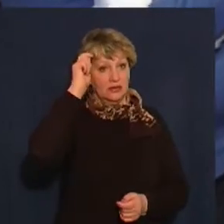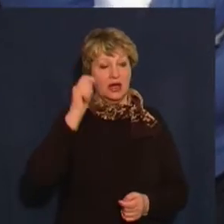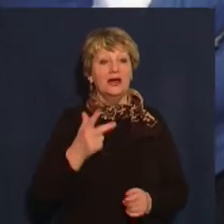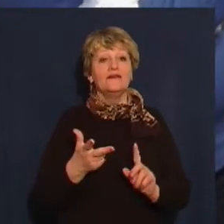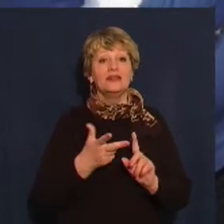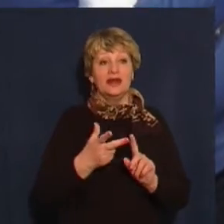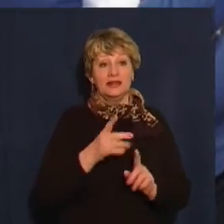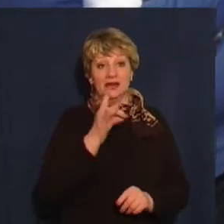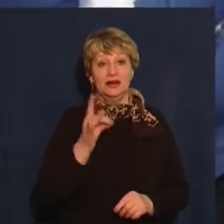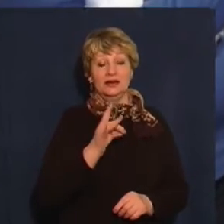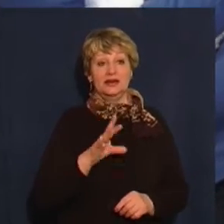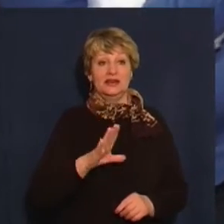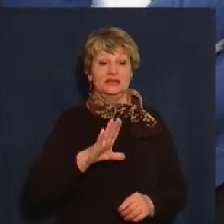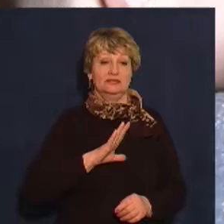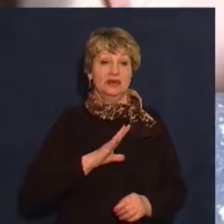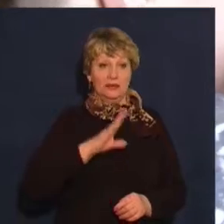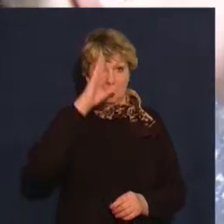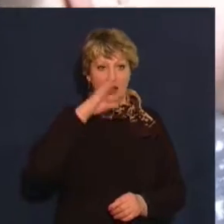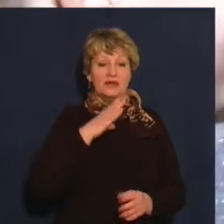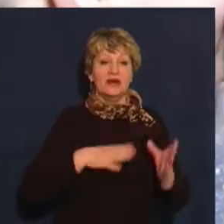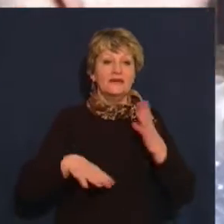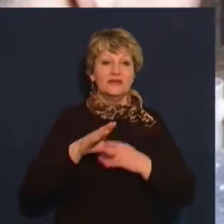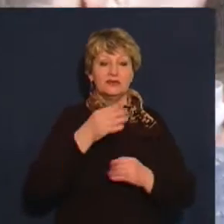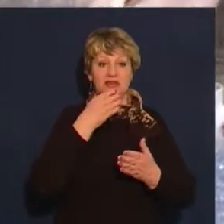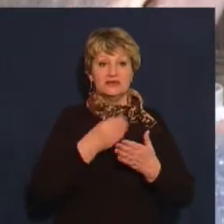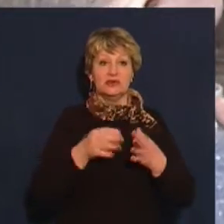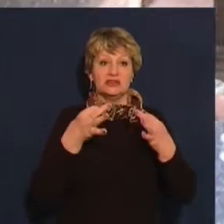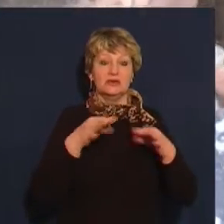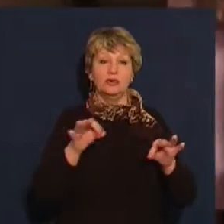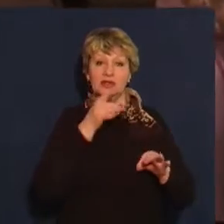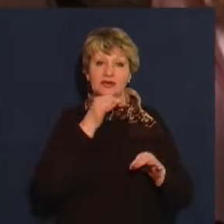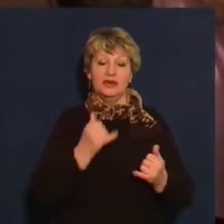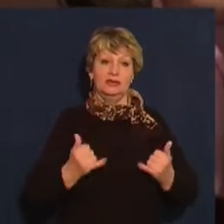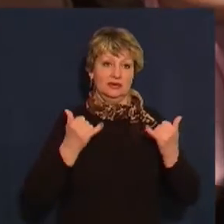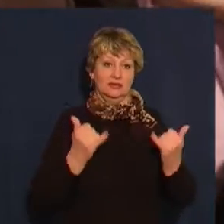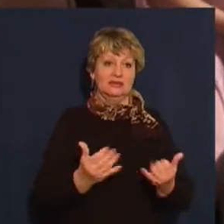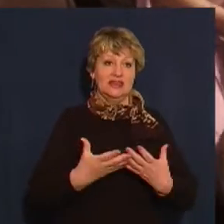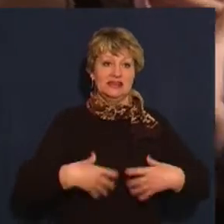став батьком. Увесь вільний час чоловік намагається приділити сім'ї.